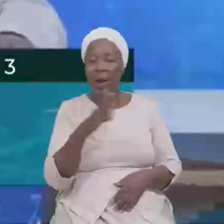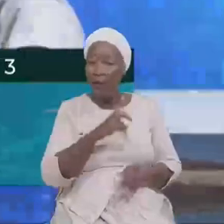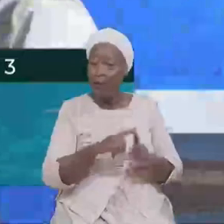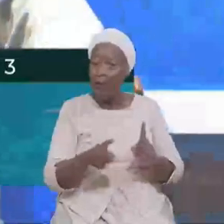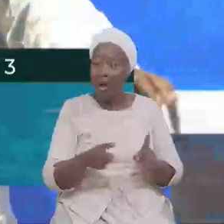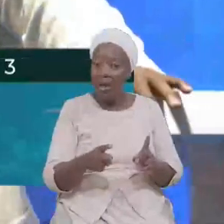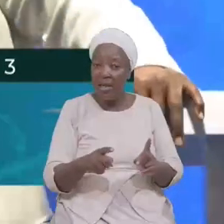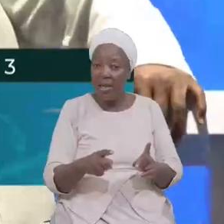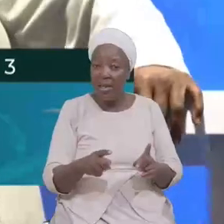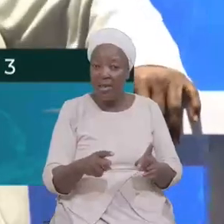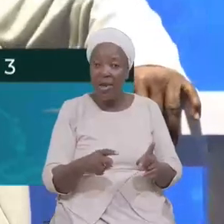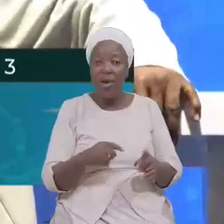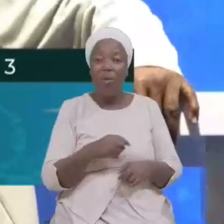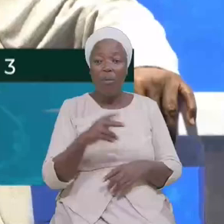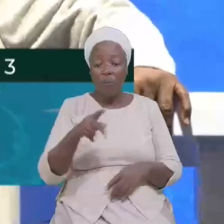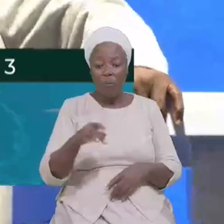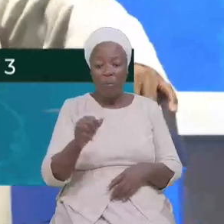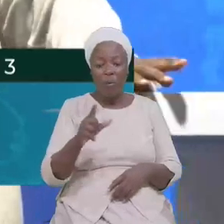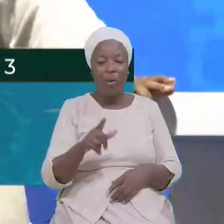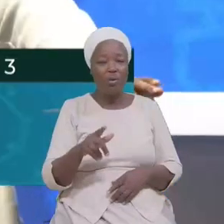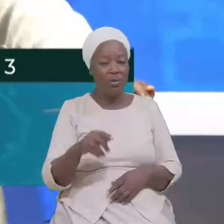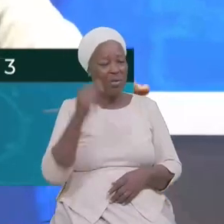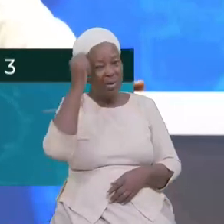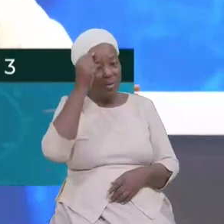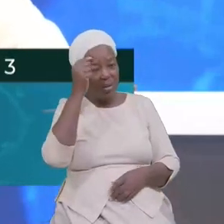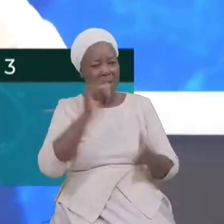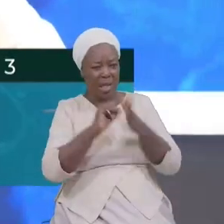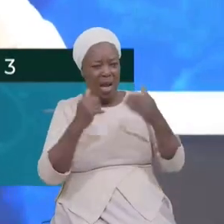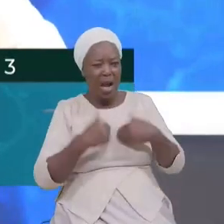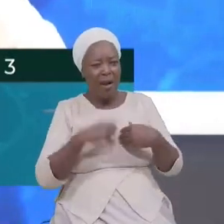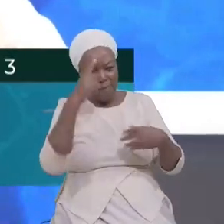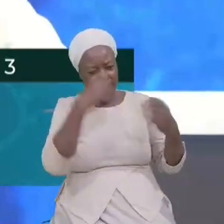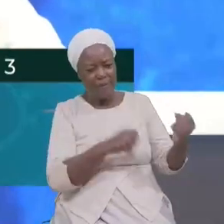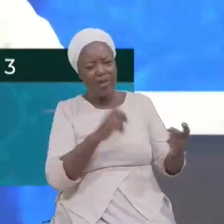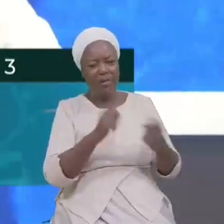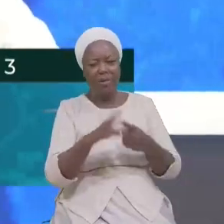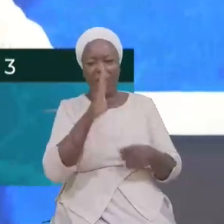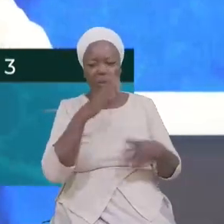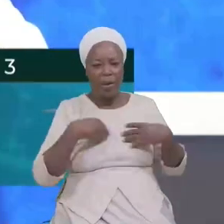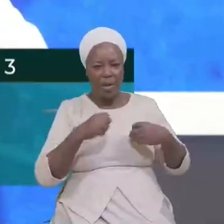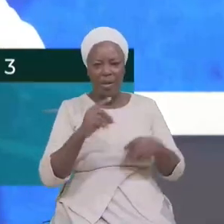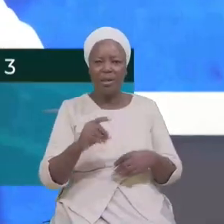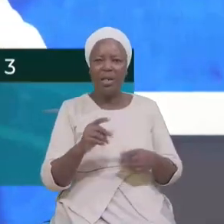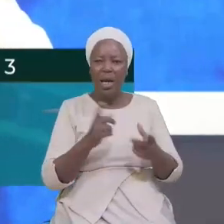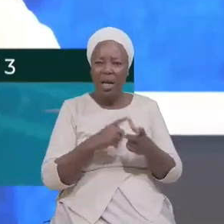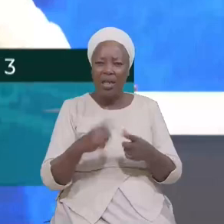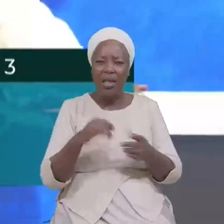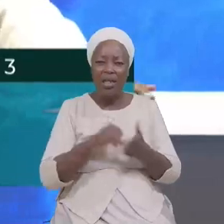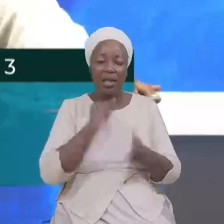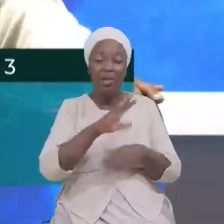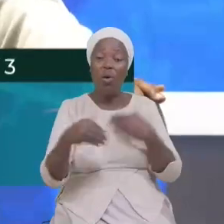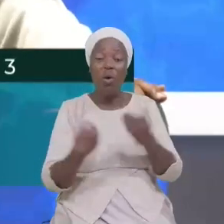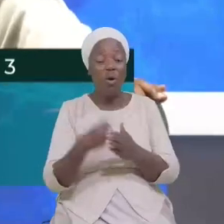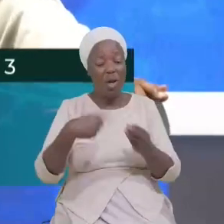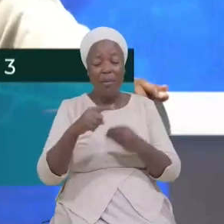Mais Paul a vu qu'il avait la foi pour être guéri. Et c'est tout, c'est la foi. C'est